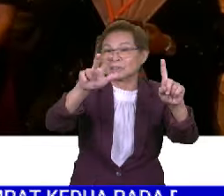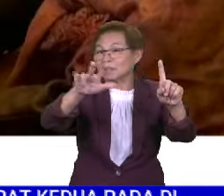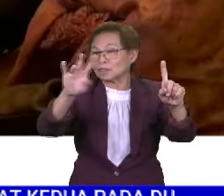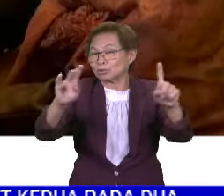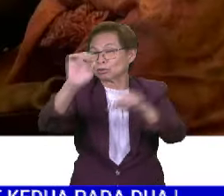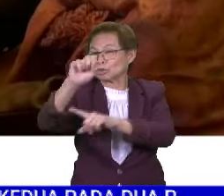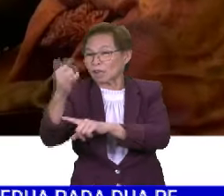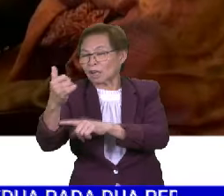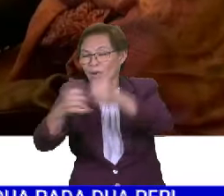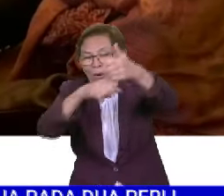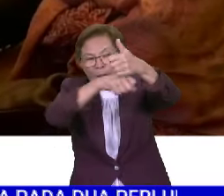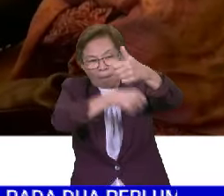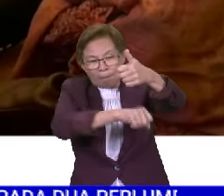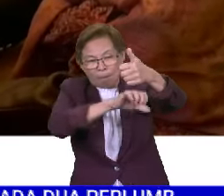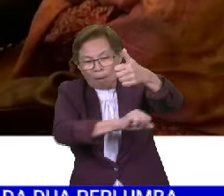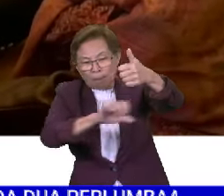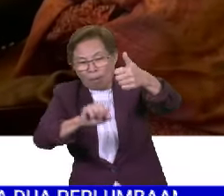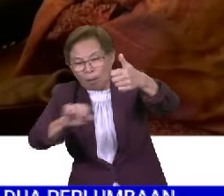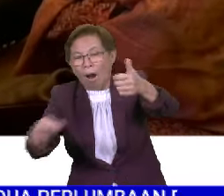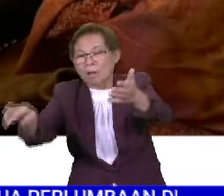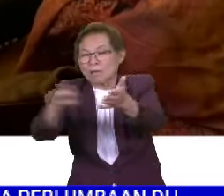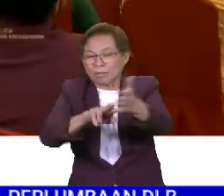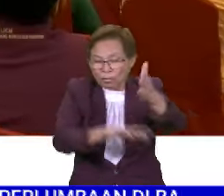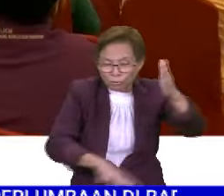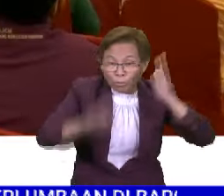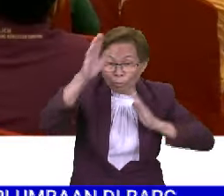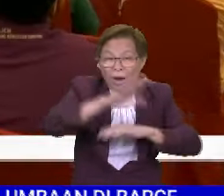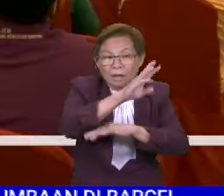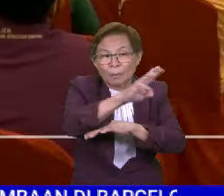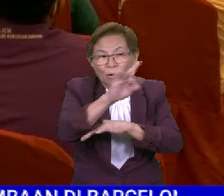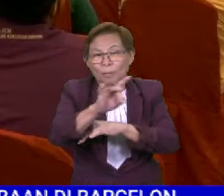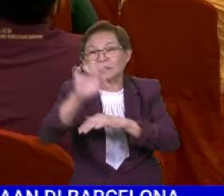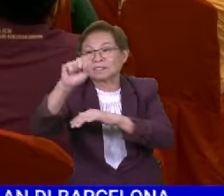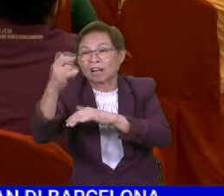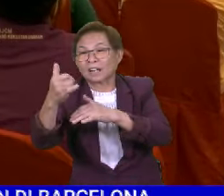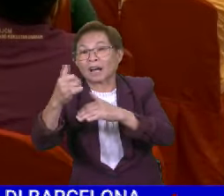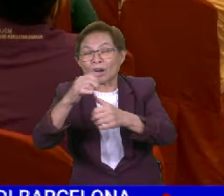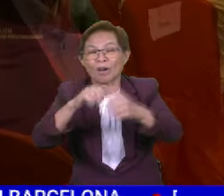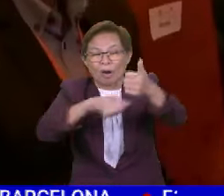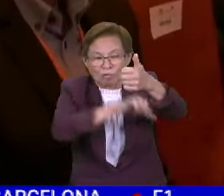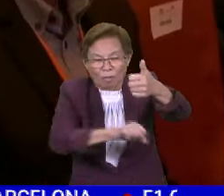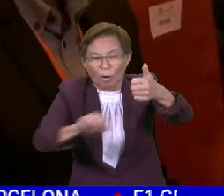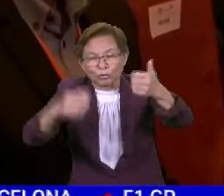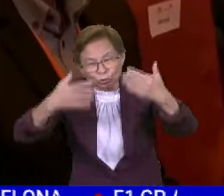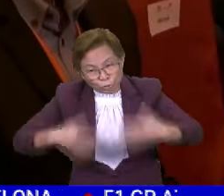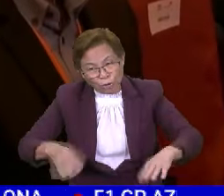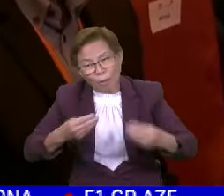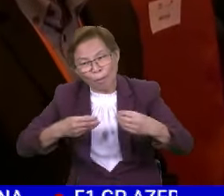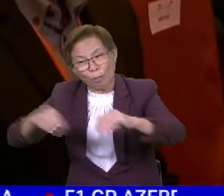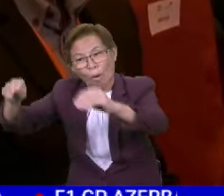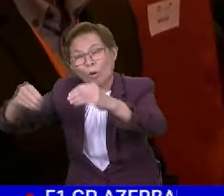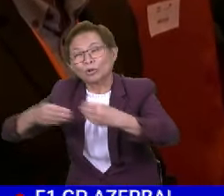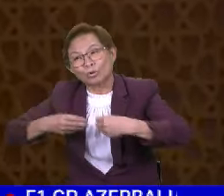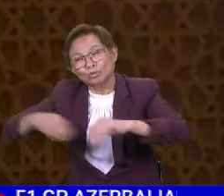1,137 syarikat franchise telah berdaftar di seluruh negara. 68 syarikat franchise tempatan telah berjaya menembusi pasaran